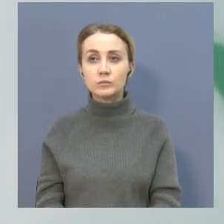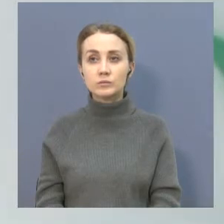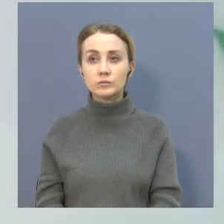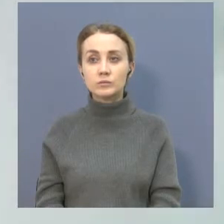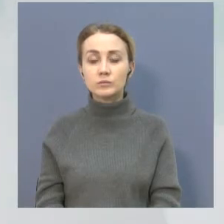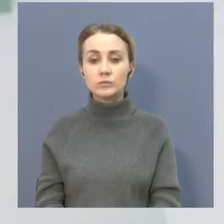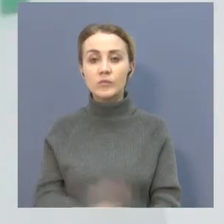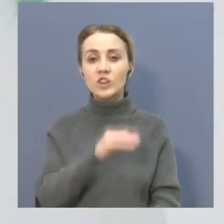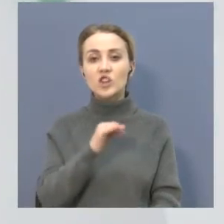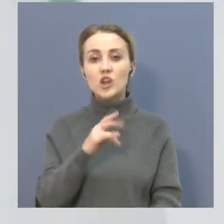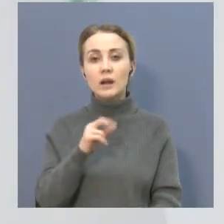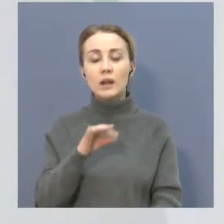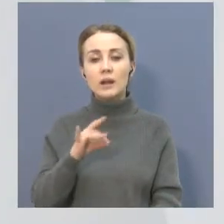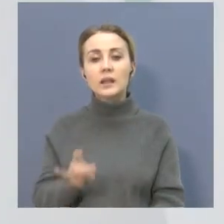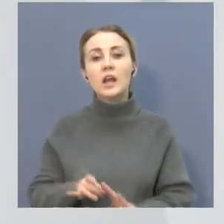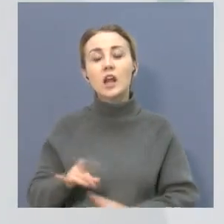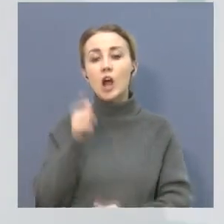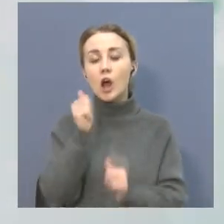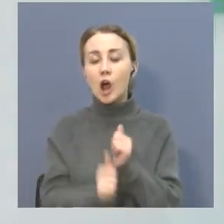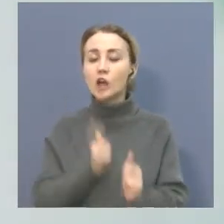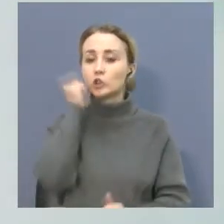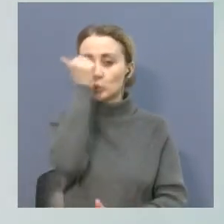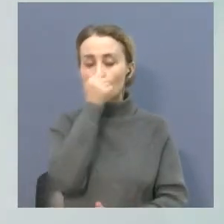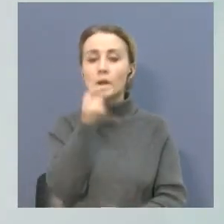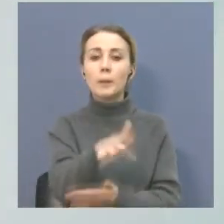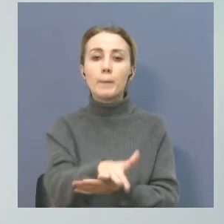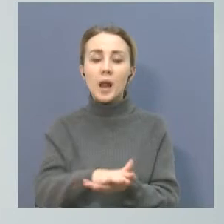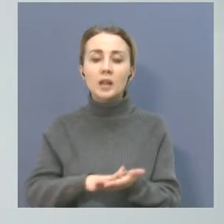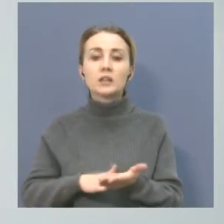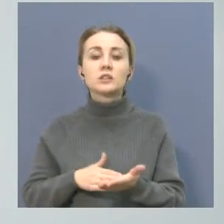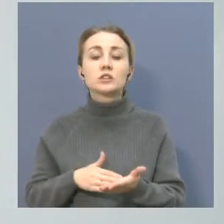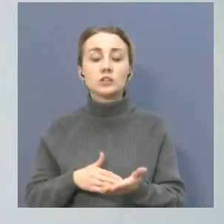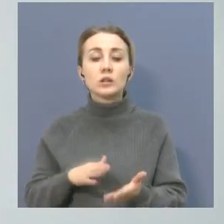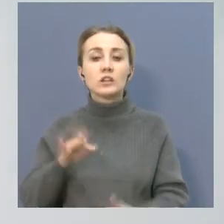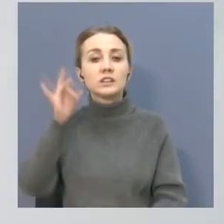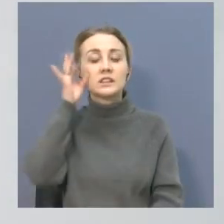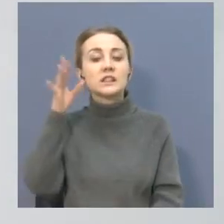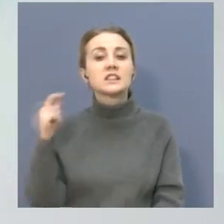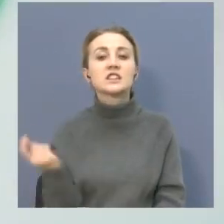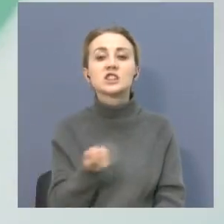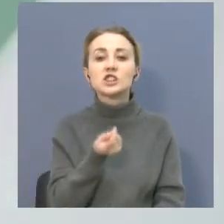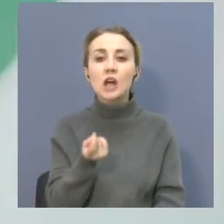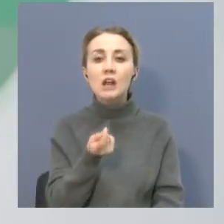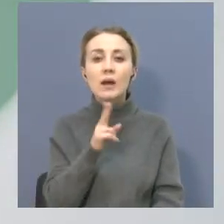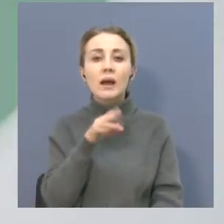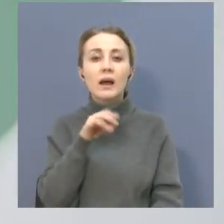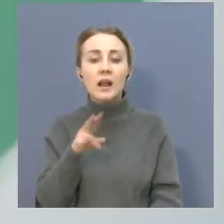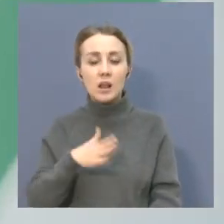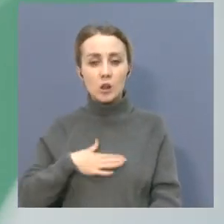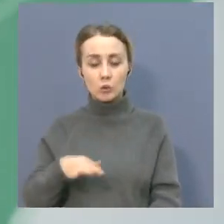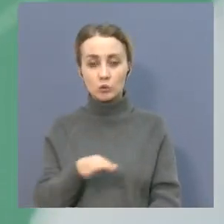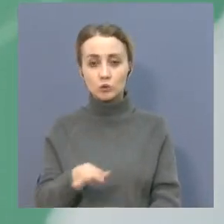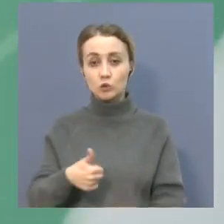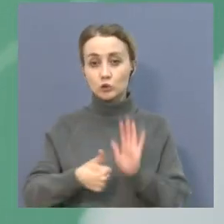Жарқайын ауданы астықты өлке. Былтыр аудан 600 мың тонна егін орып алды. Облыс әкімі Ермек Маржықпаев өңірге жұмыс сапары барысында